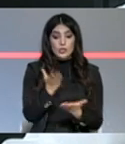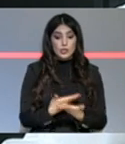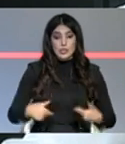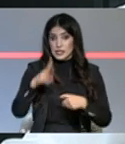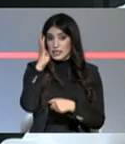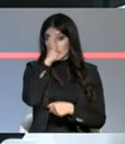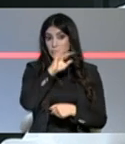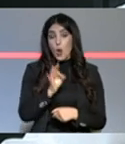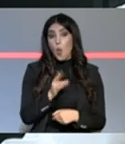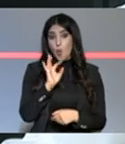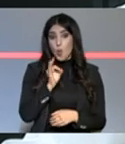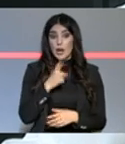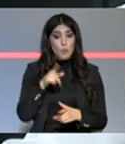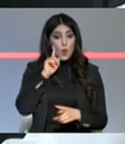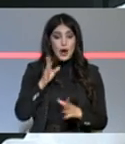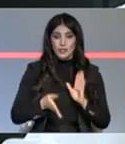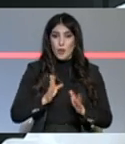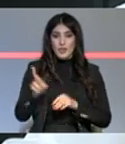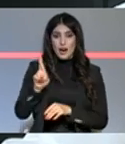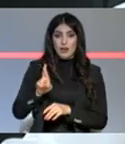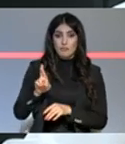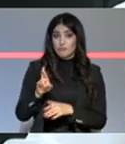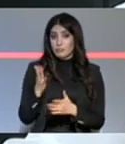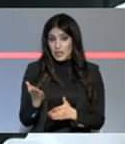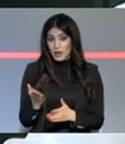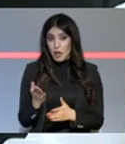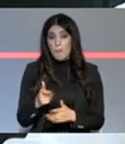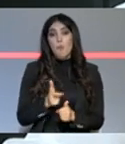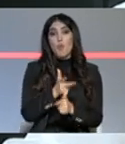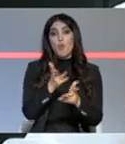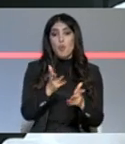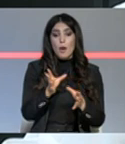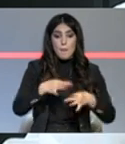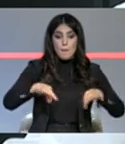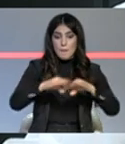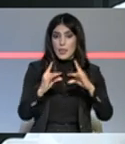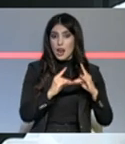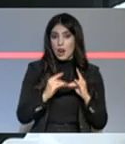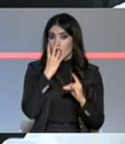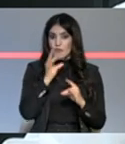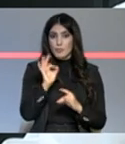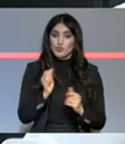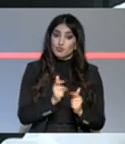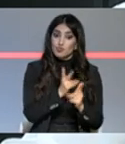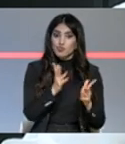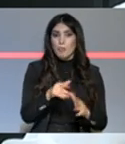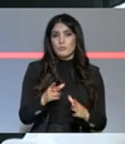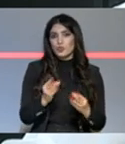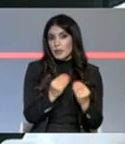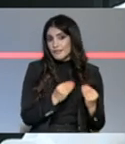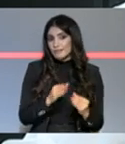خاطر السبيتار زادة كيف معناتها ما فماش عدد كبير من الفروشات المتوفرة نجموا نقلوا فيهم المرضى،